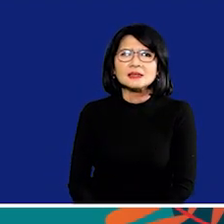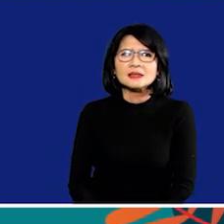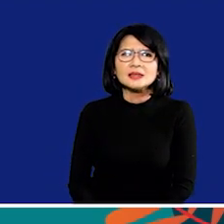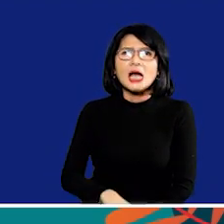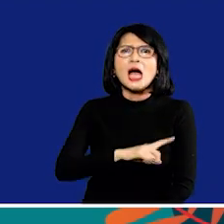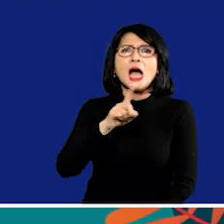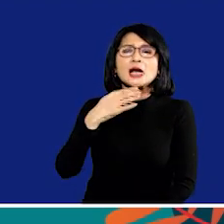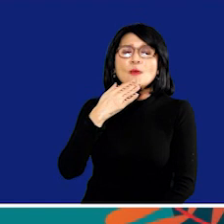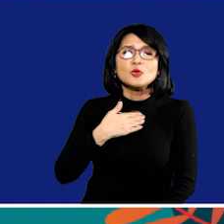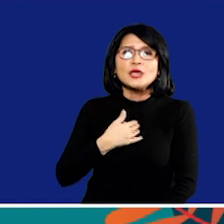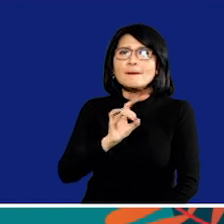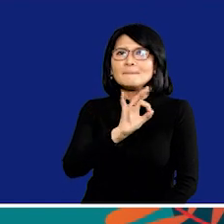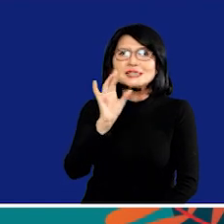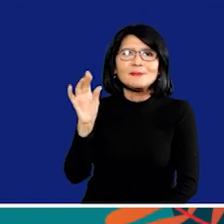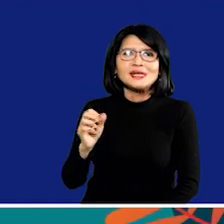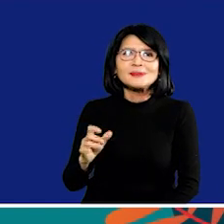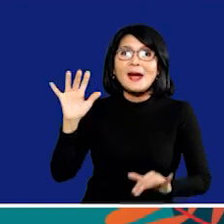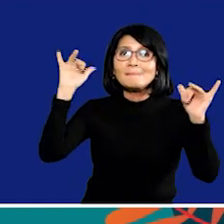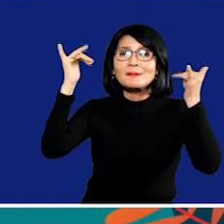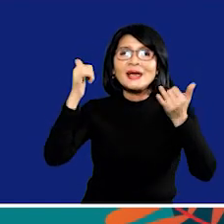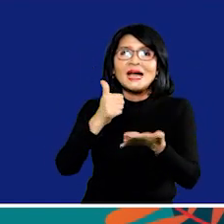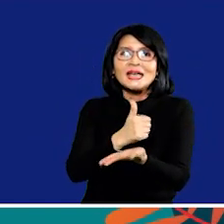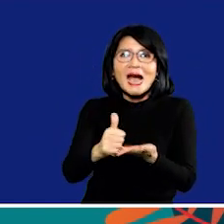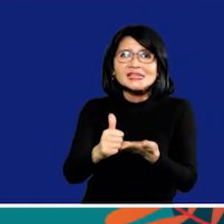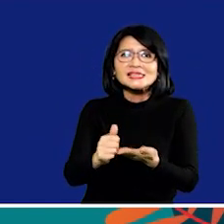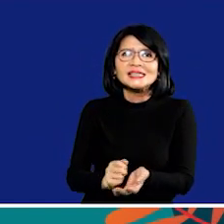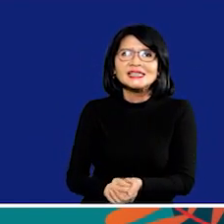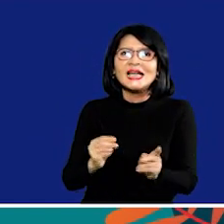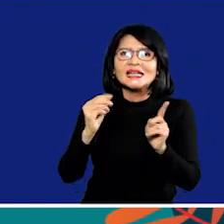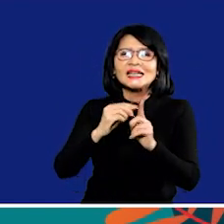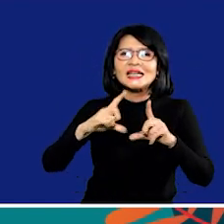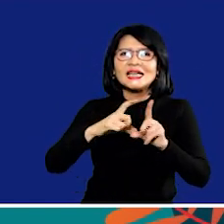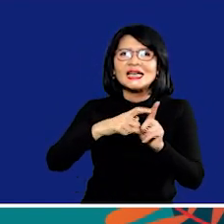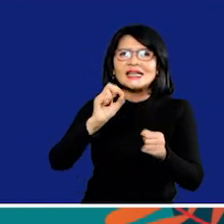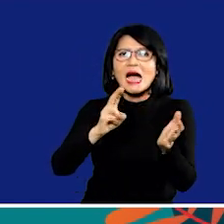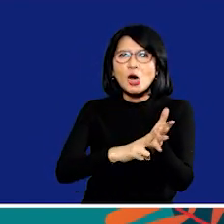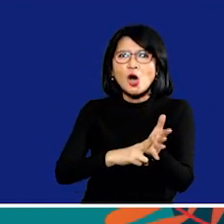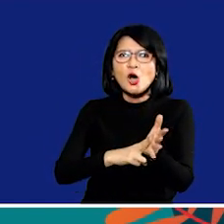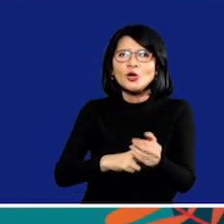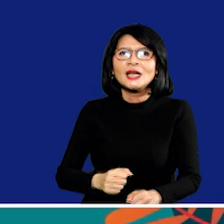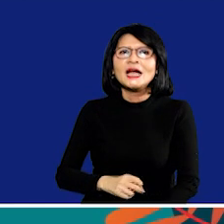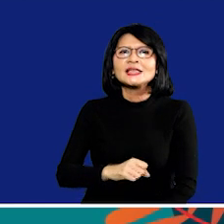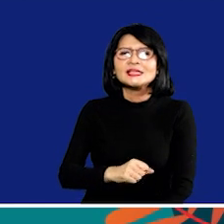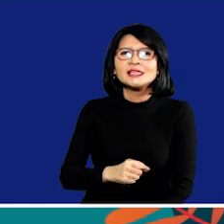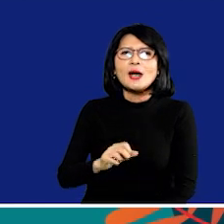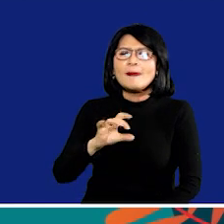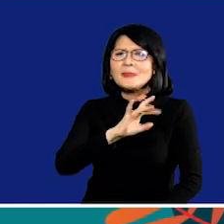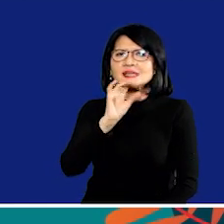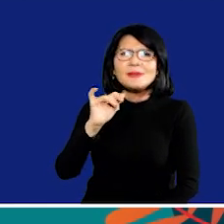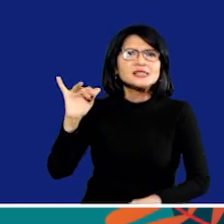ini, kami punya banyak banget permainan-permainan tradisional. Mulai dari dakon, kemudian ada yang namanya